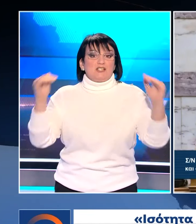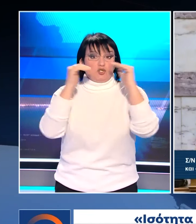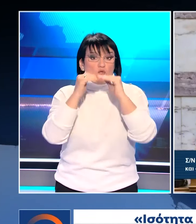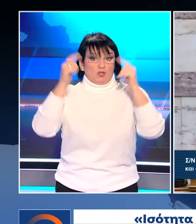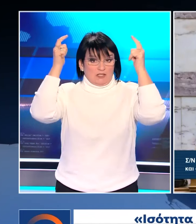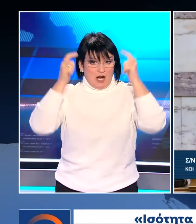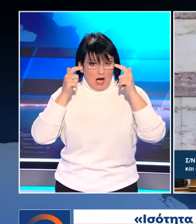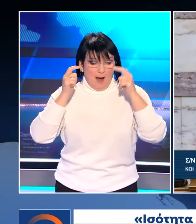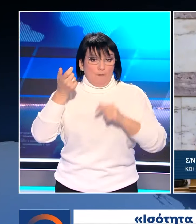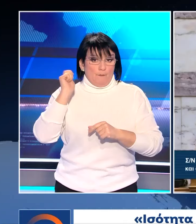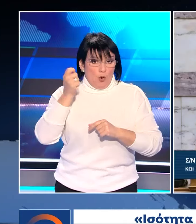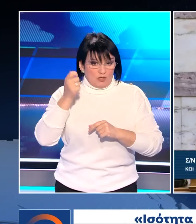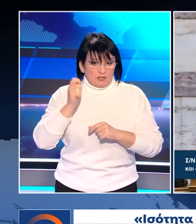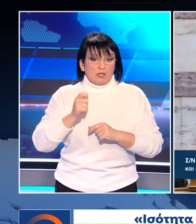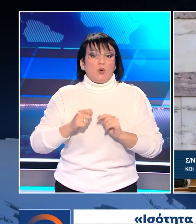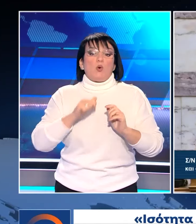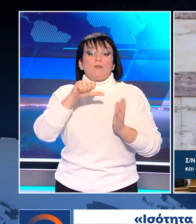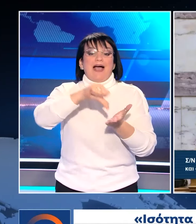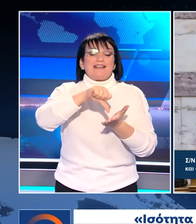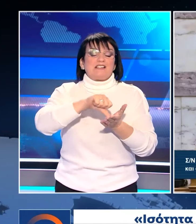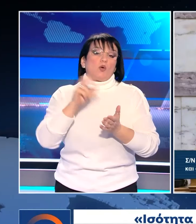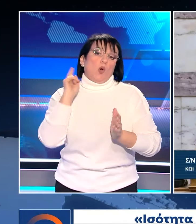Υπότιτλοι AUTHORWAVE